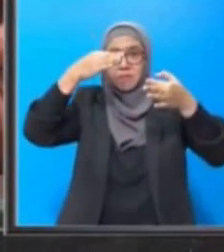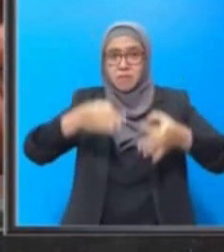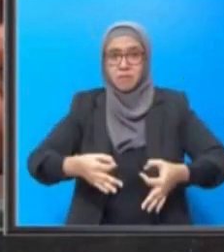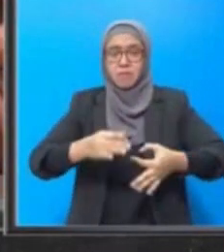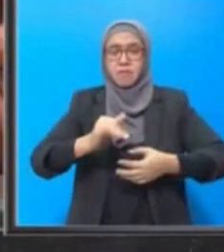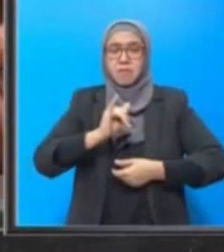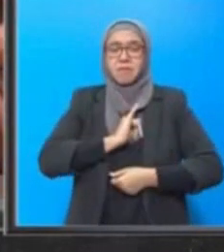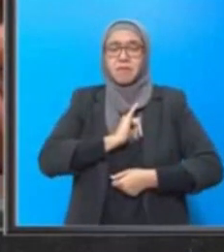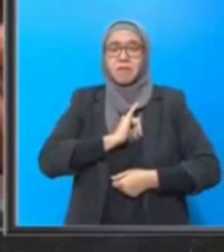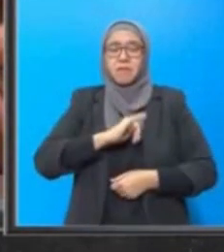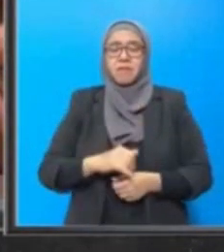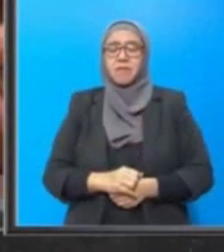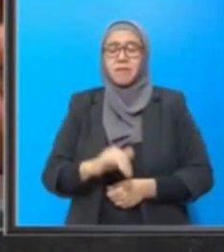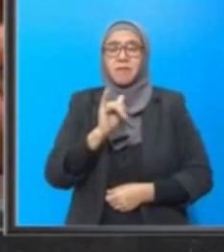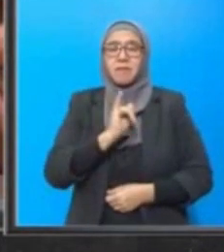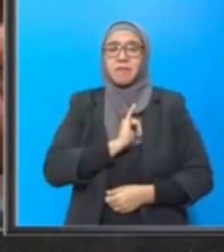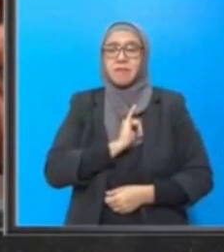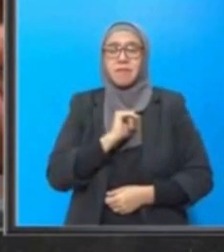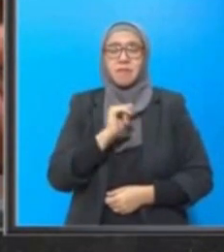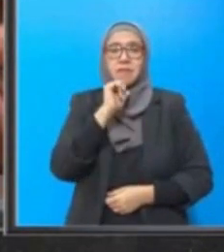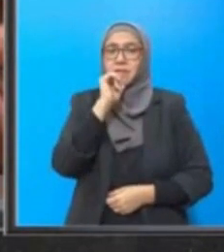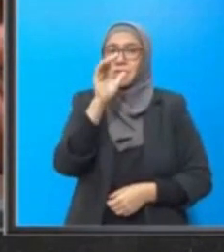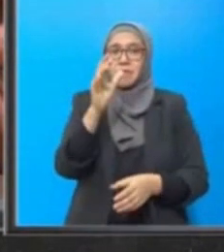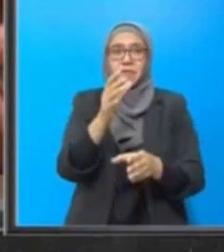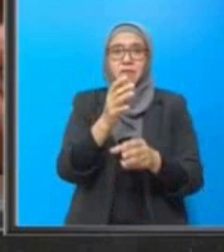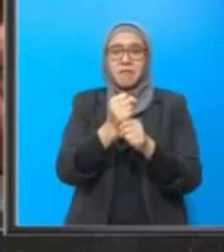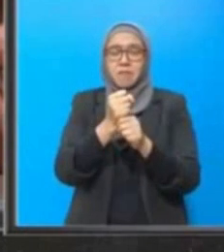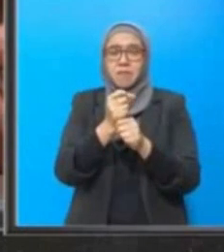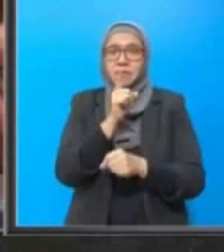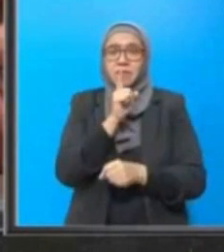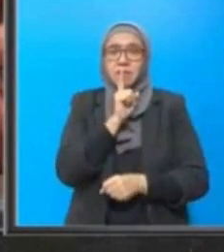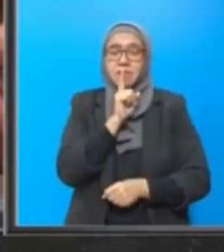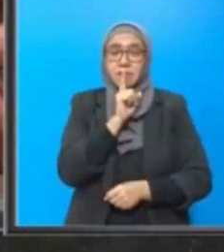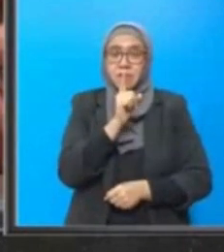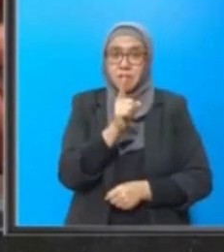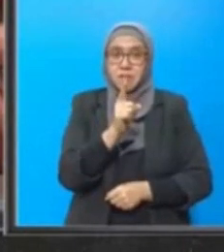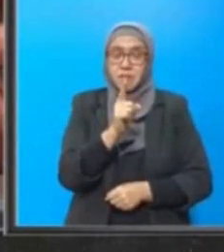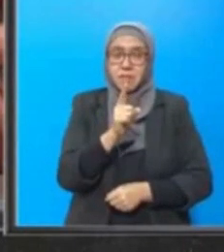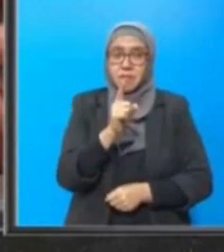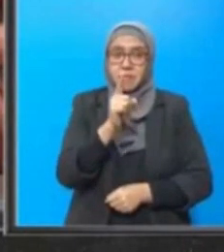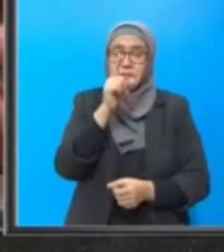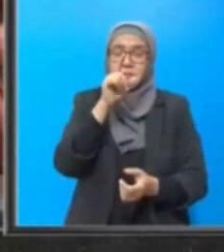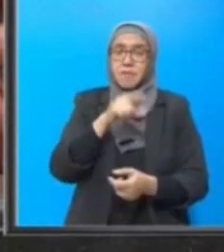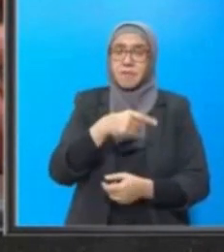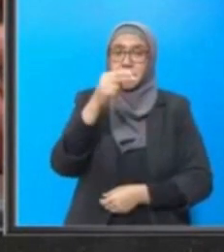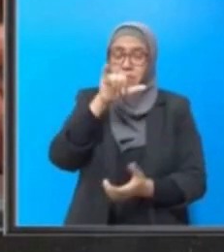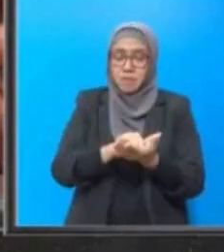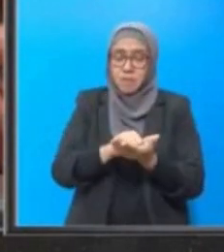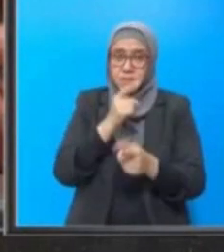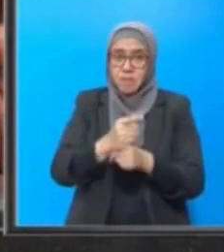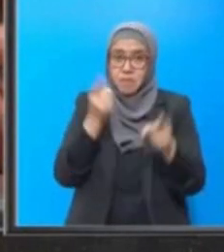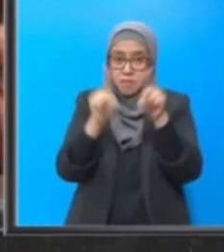Saya tidak dapat tak pastikan sekejap Saya tidak dapat Pastikan semua Depok Arai tersebut berlaku